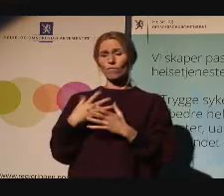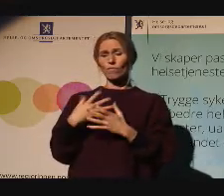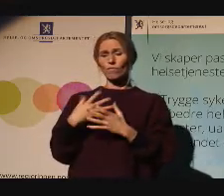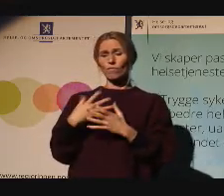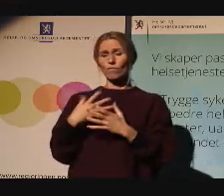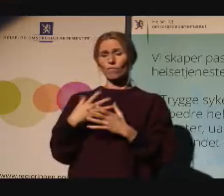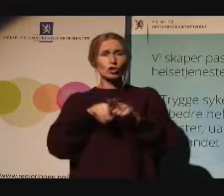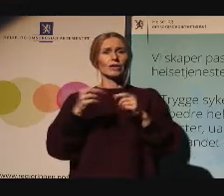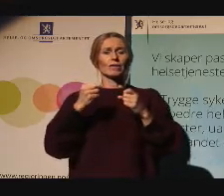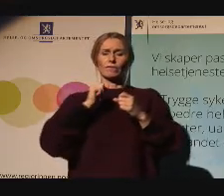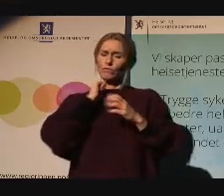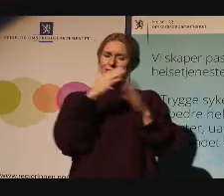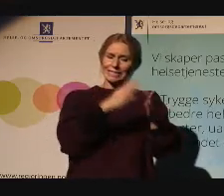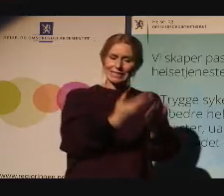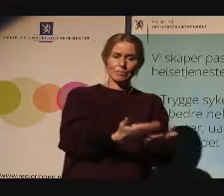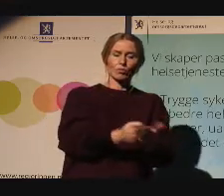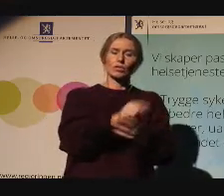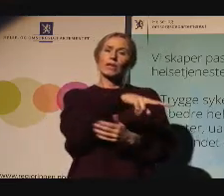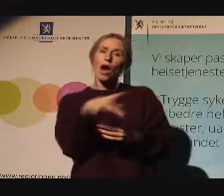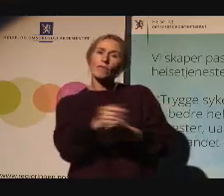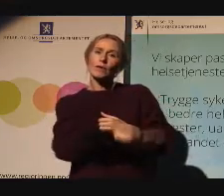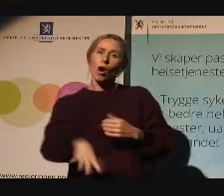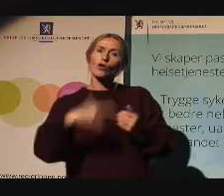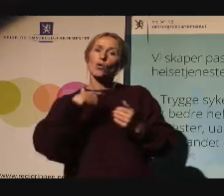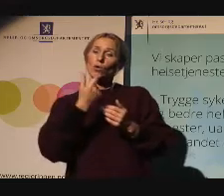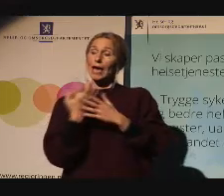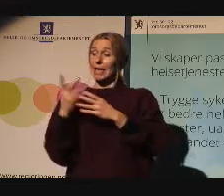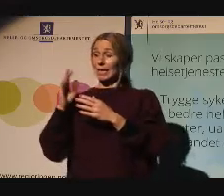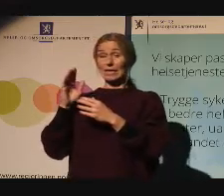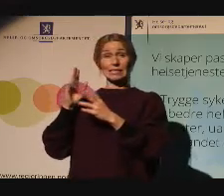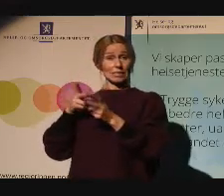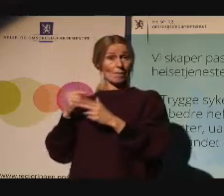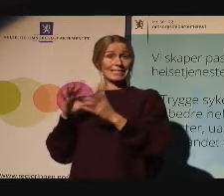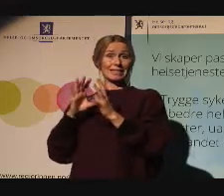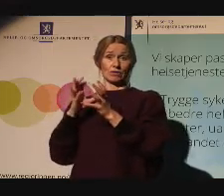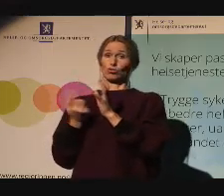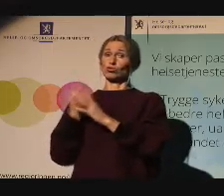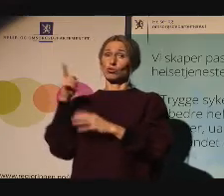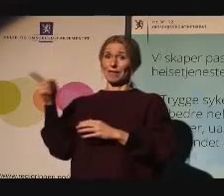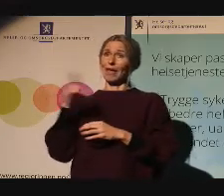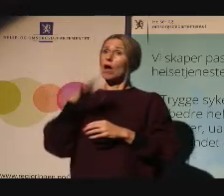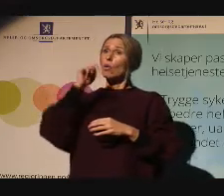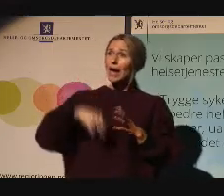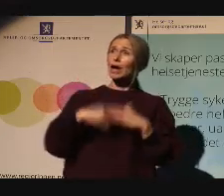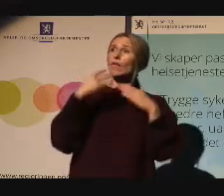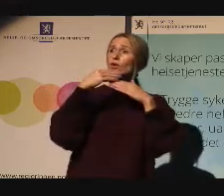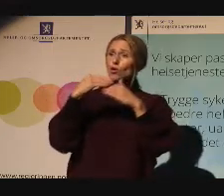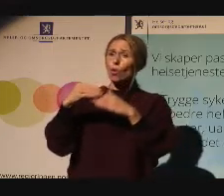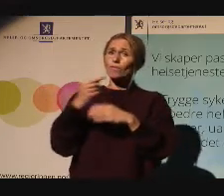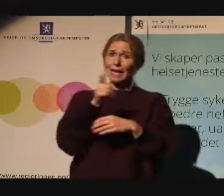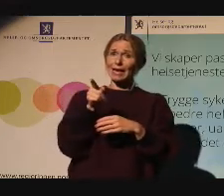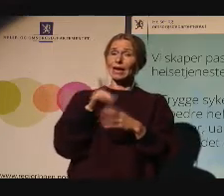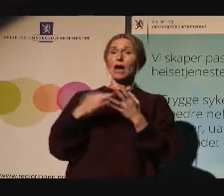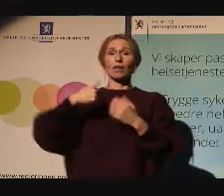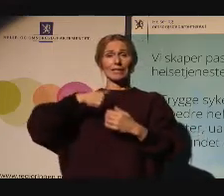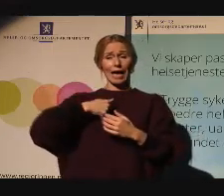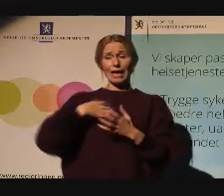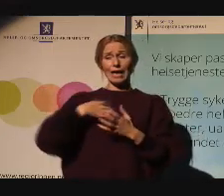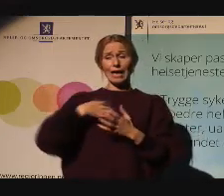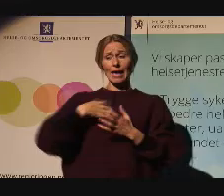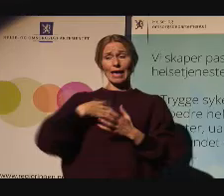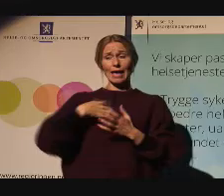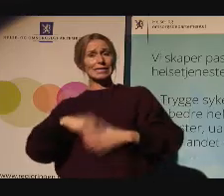få betydning for tilbudet til andre barn og unge i hennes situasjon. Og jeg kan love dere at både helseministeren og jeg har et stort